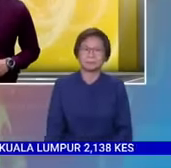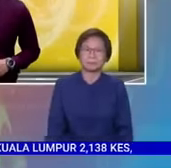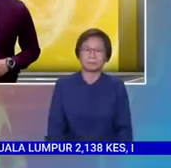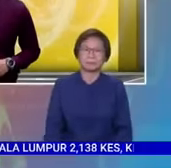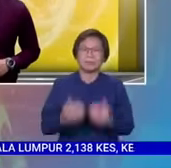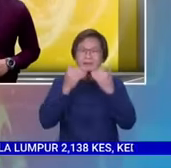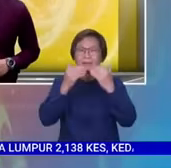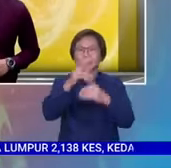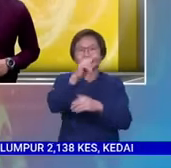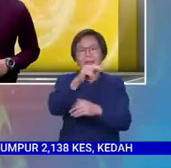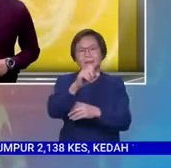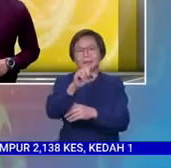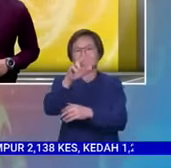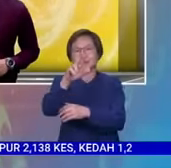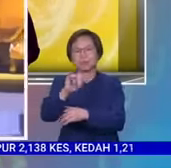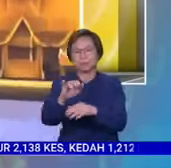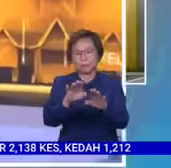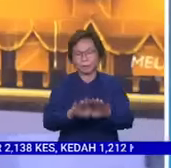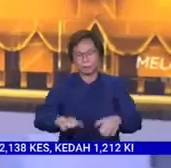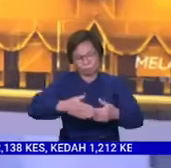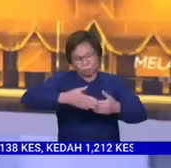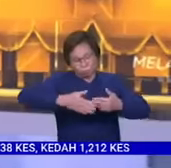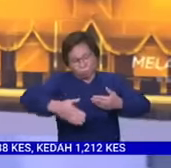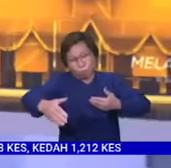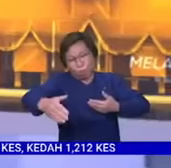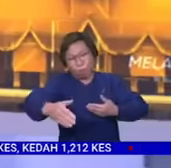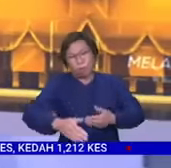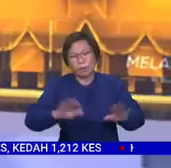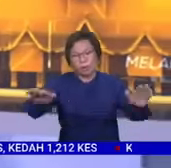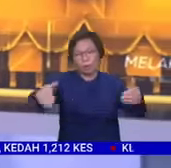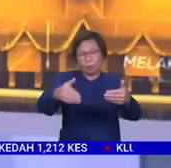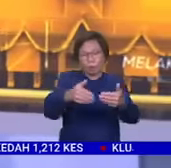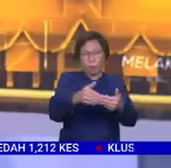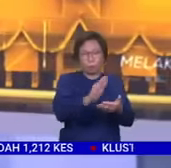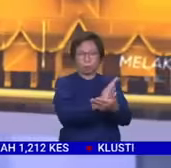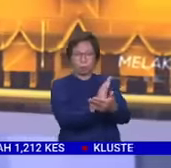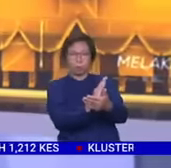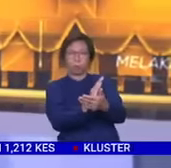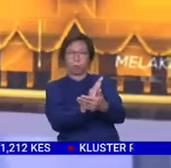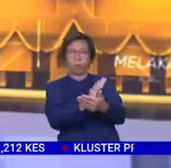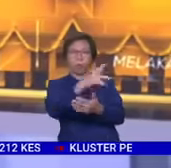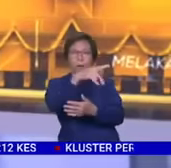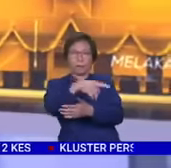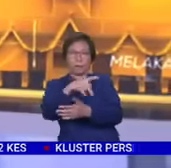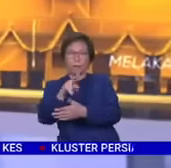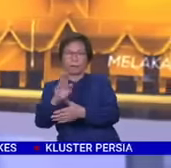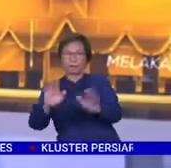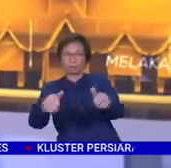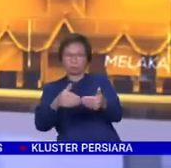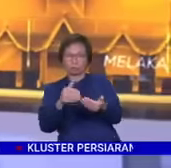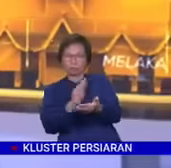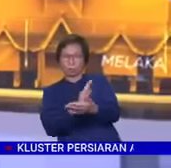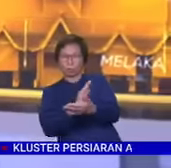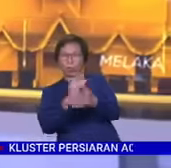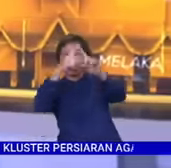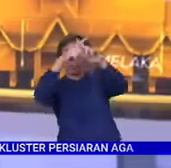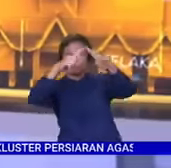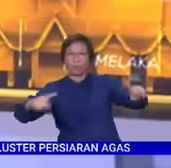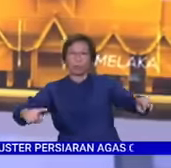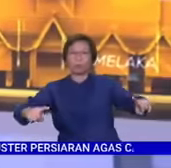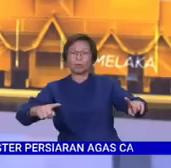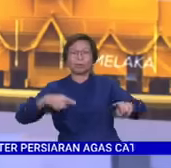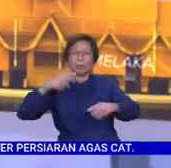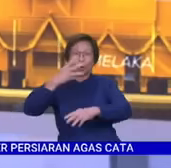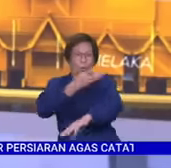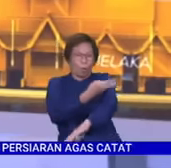Hai edukasi natrix berita strusnya susulan penutupan sementara pusat pemberian vaksin pvd warisan